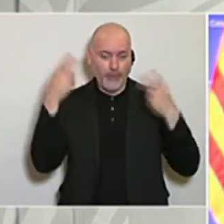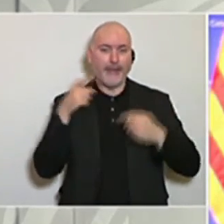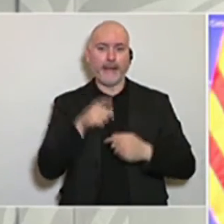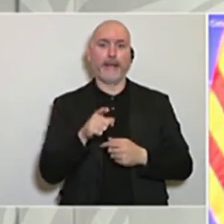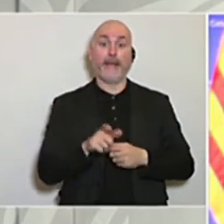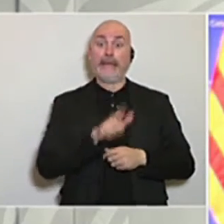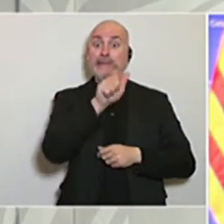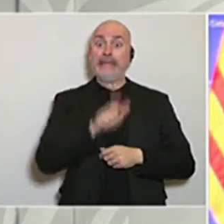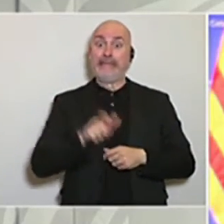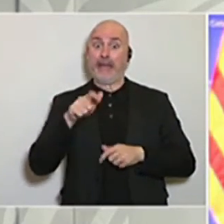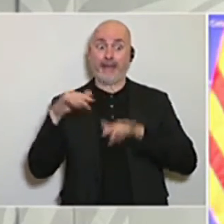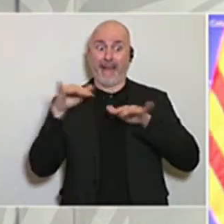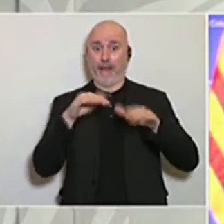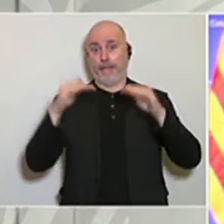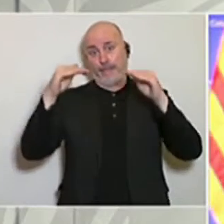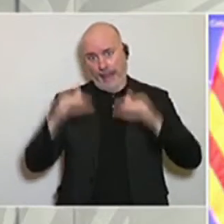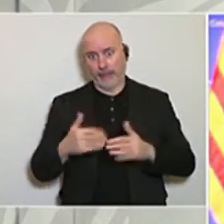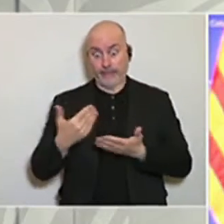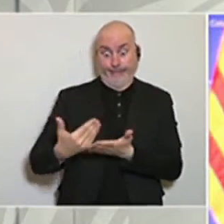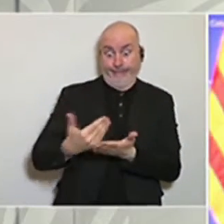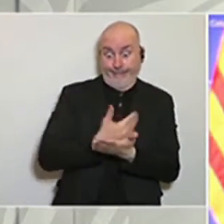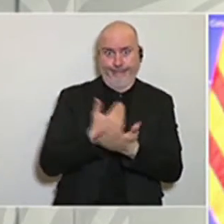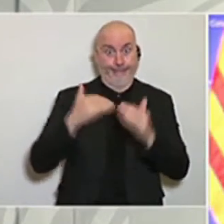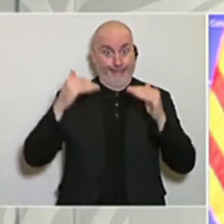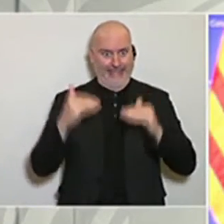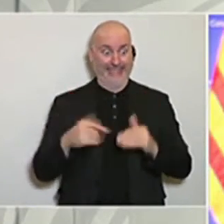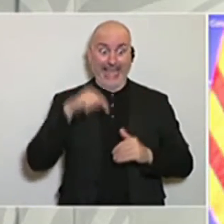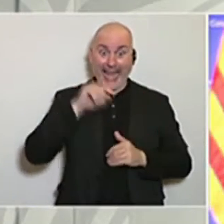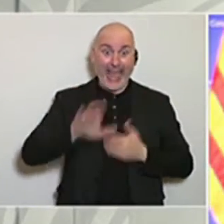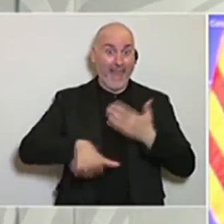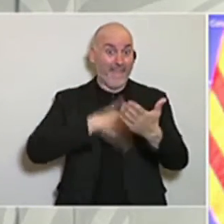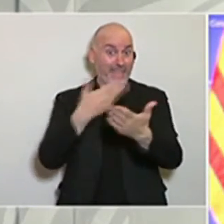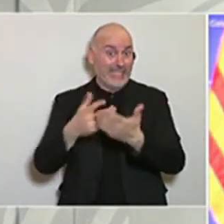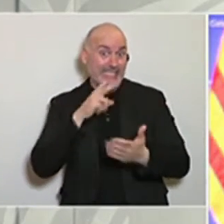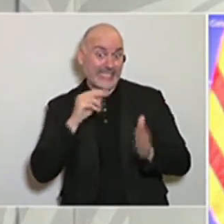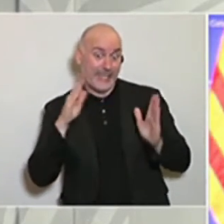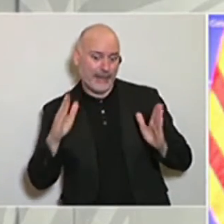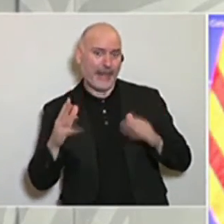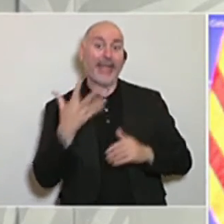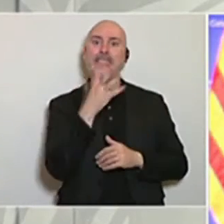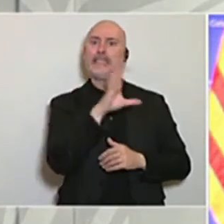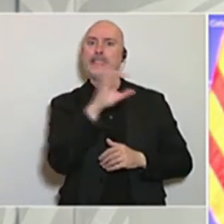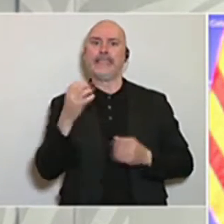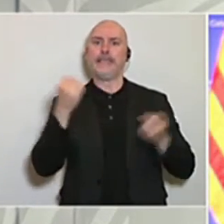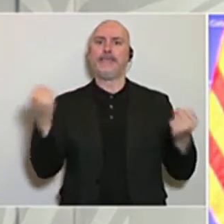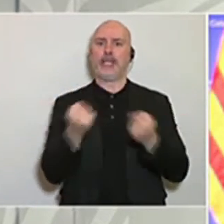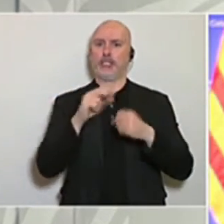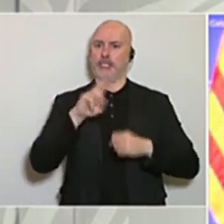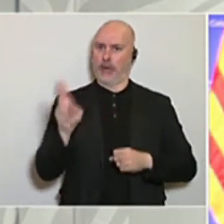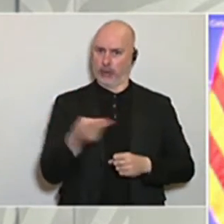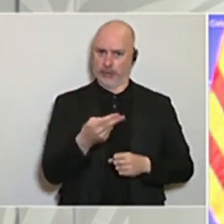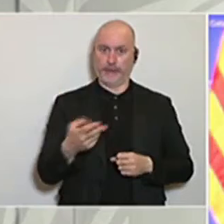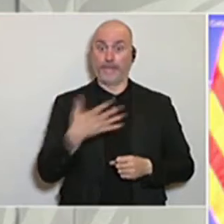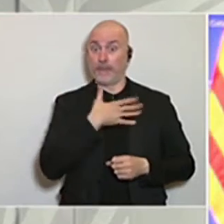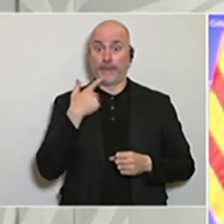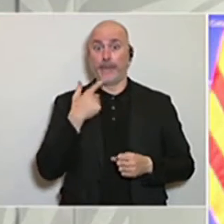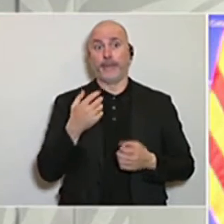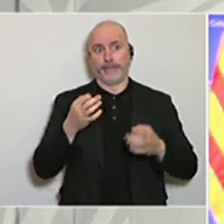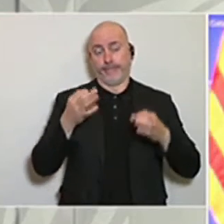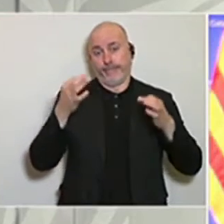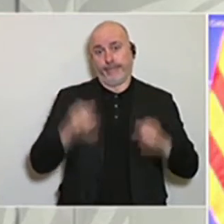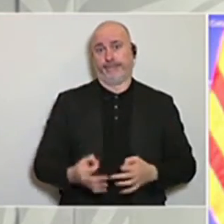minoració dels ingressos és de valorat d'aquí a final d'any de 500 milions d'euros. És a dir, haurem generat